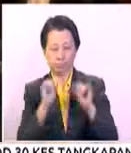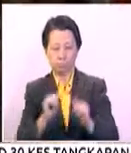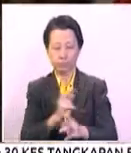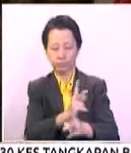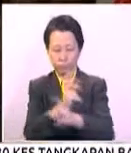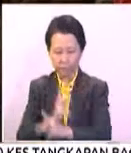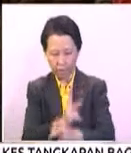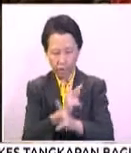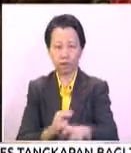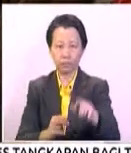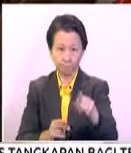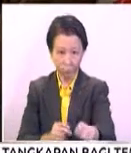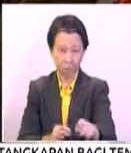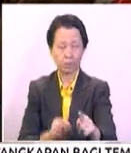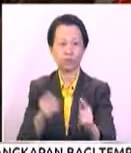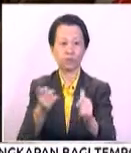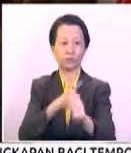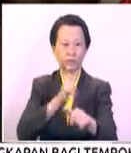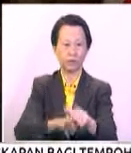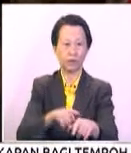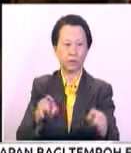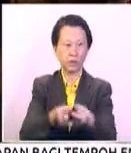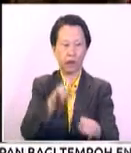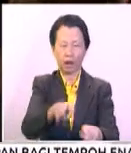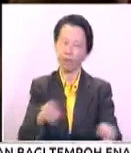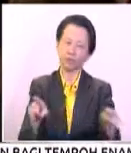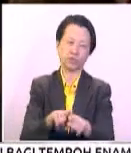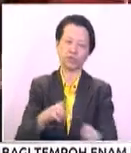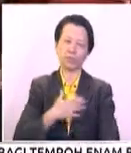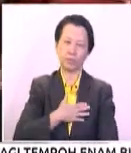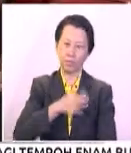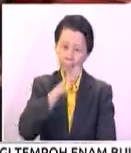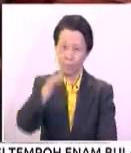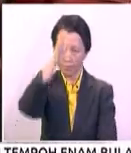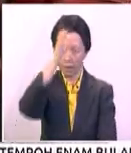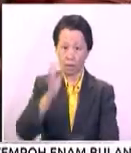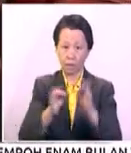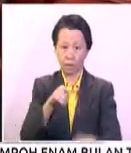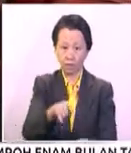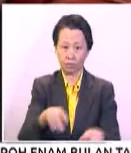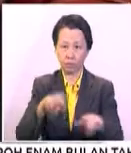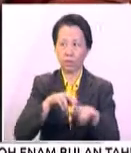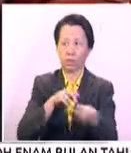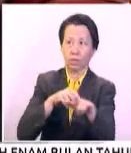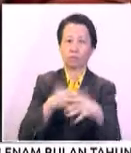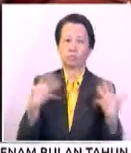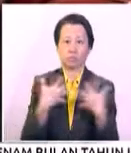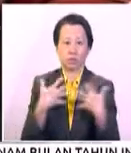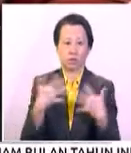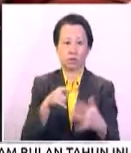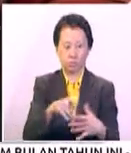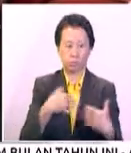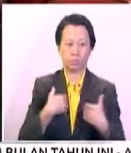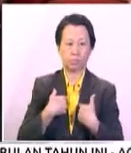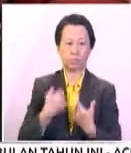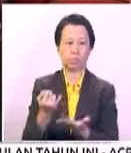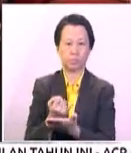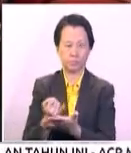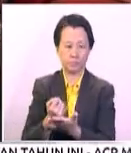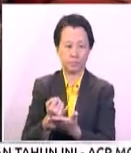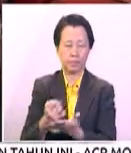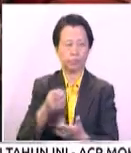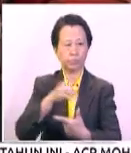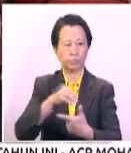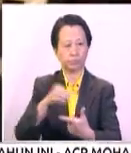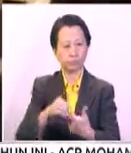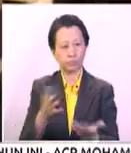menjaga mereka. Kalau boleh, anggaplah mereka tu macam ibu bapa. Kalau diorang takut tu, berikan assurance ataupun apa